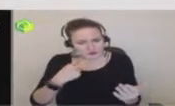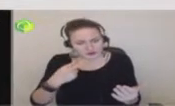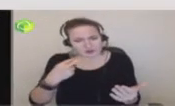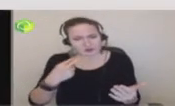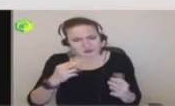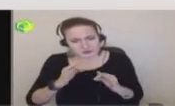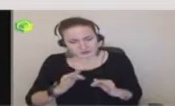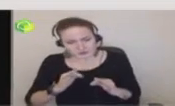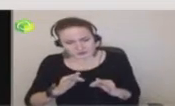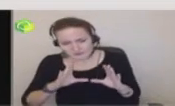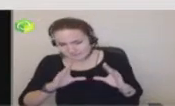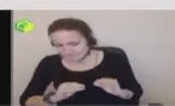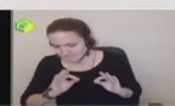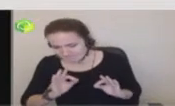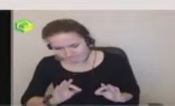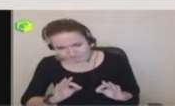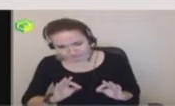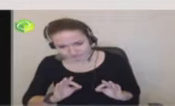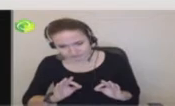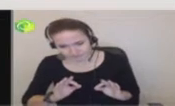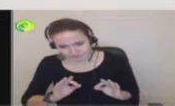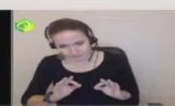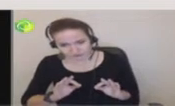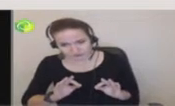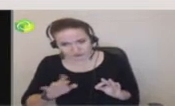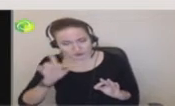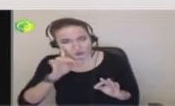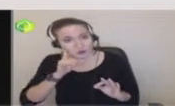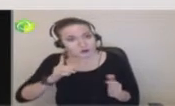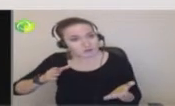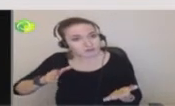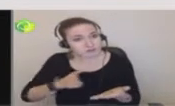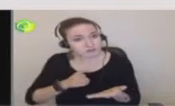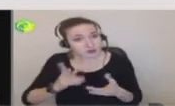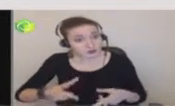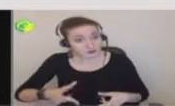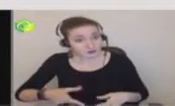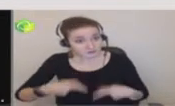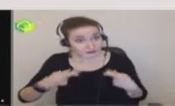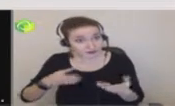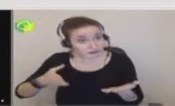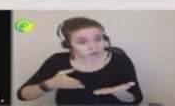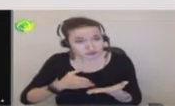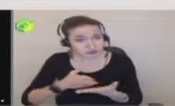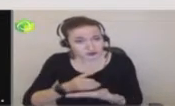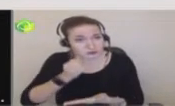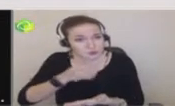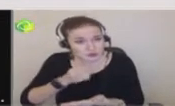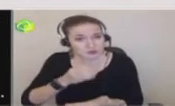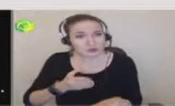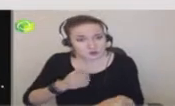vraiment un parcours enrichissant au quotidien. Voilà. Donc, moi, je remercie ma famille, mes enfants, ma femme de